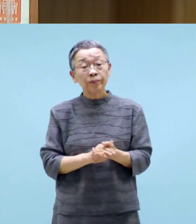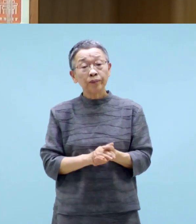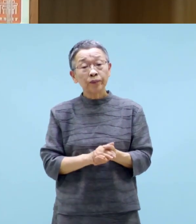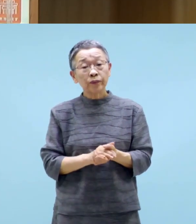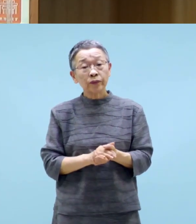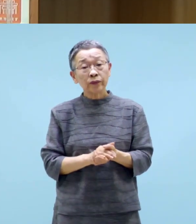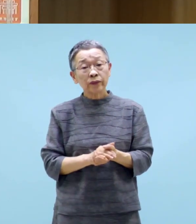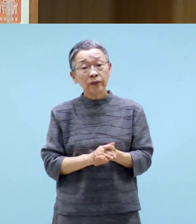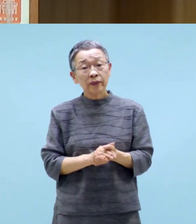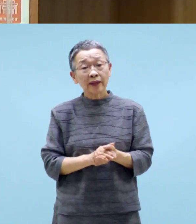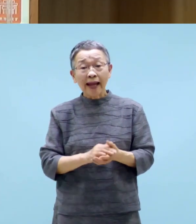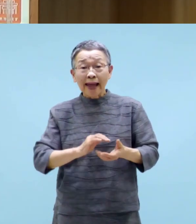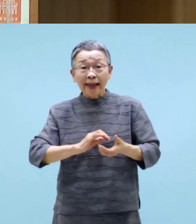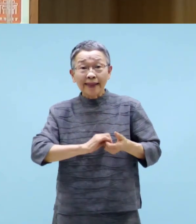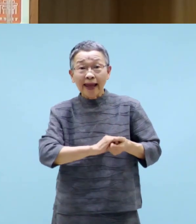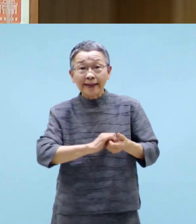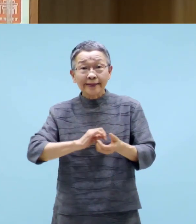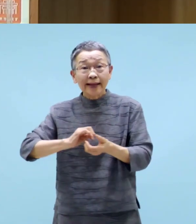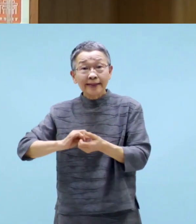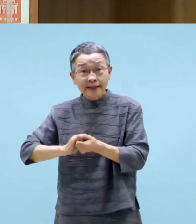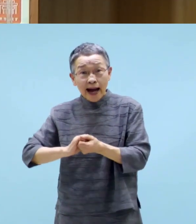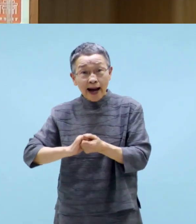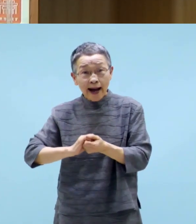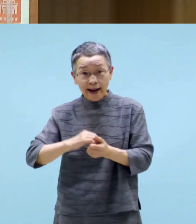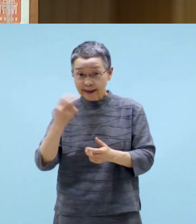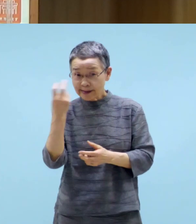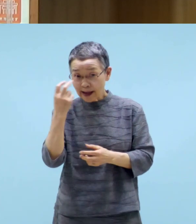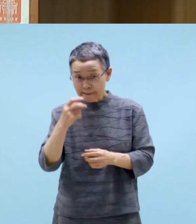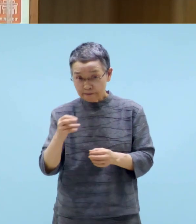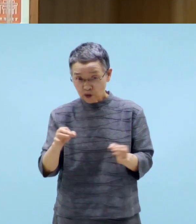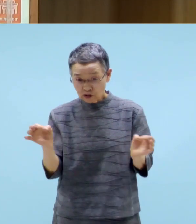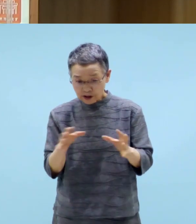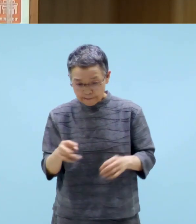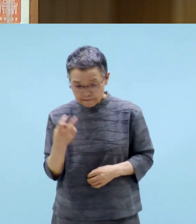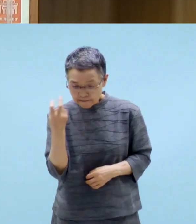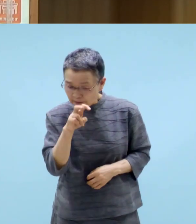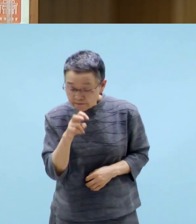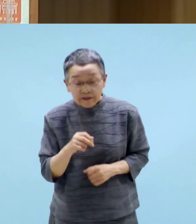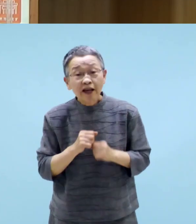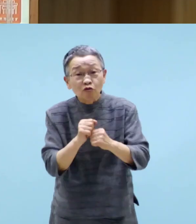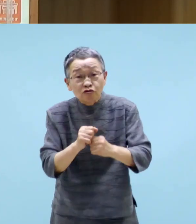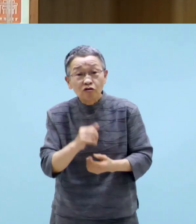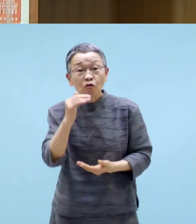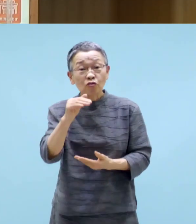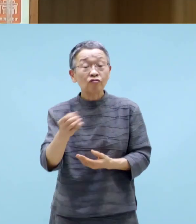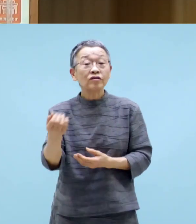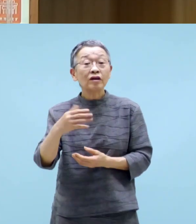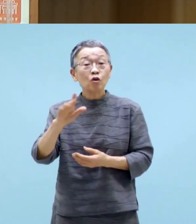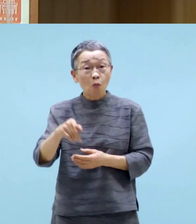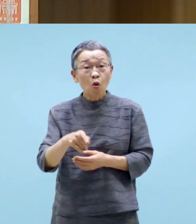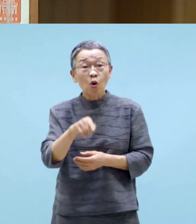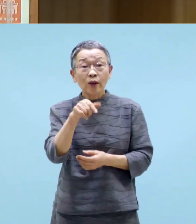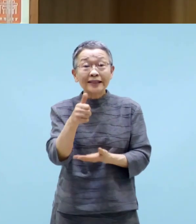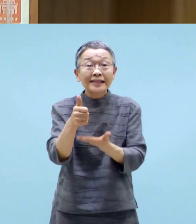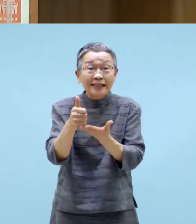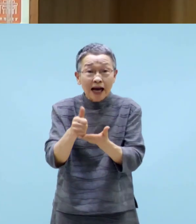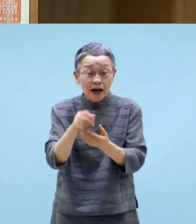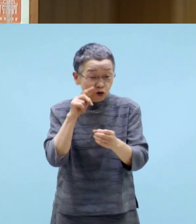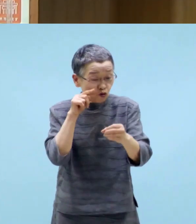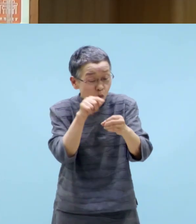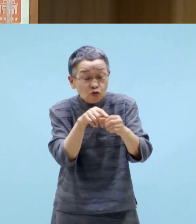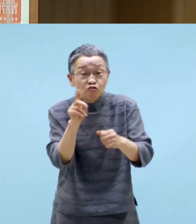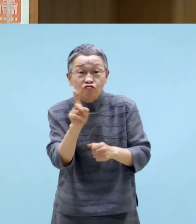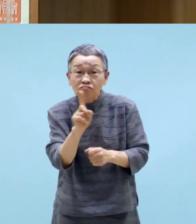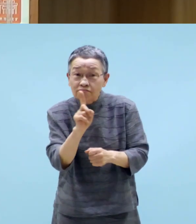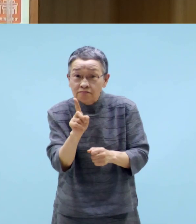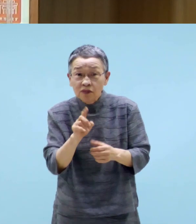まあ、定期的なその抜き打ち検査もするということなんですが、知事としてはどういった点に注目して、これを続